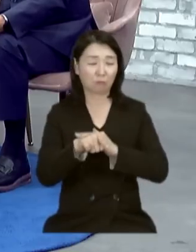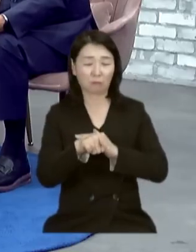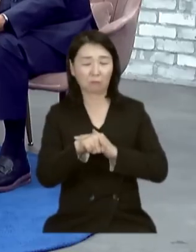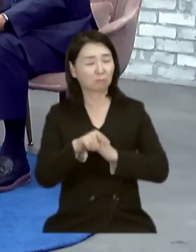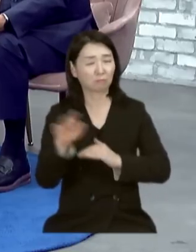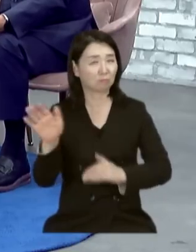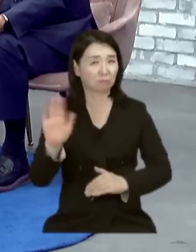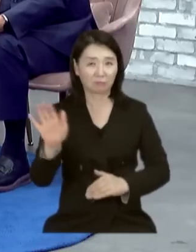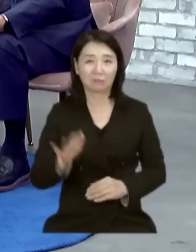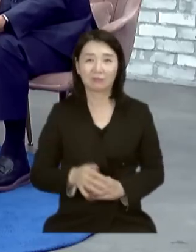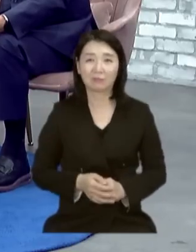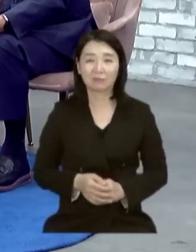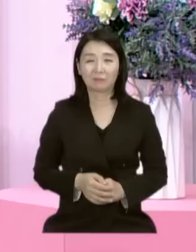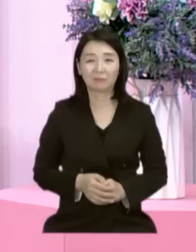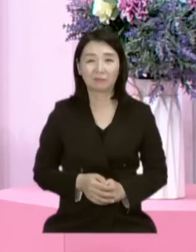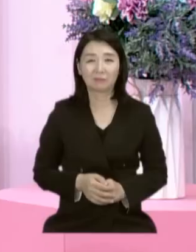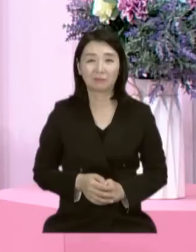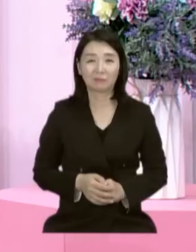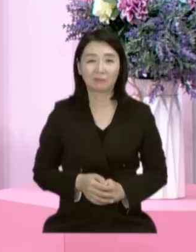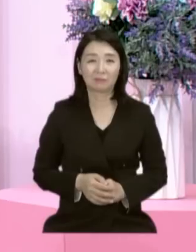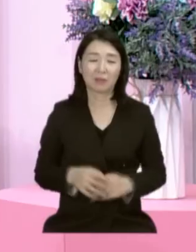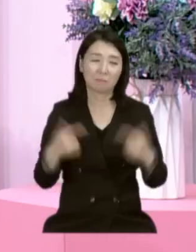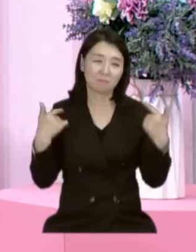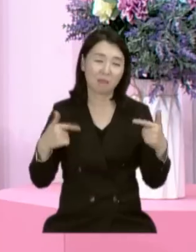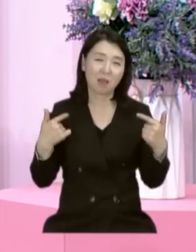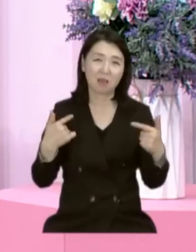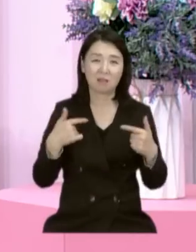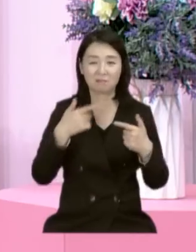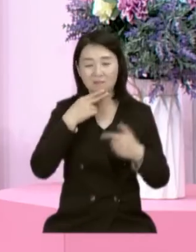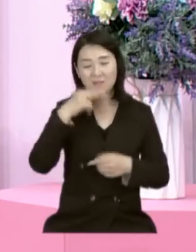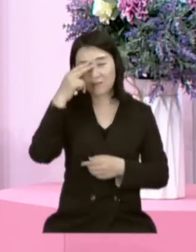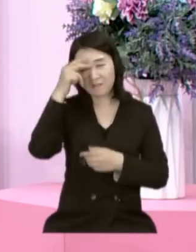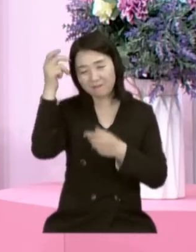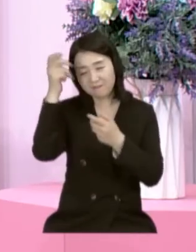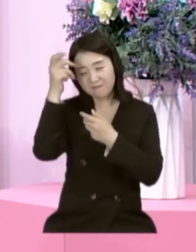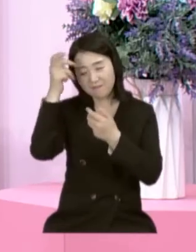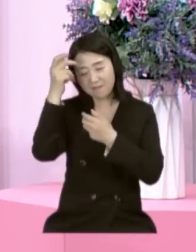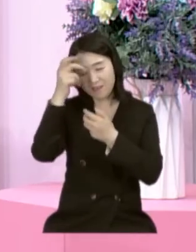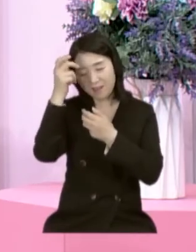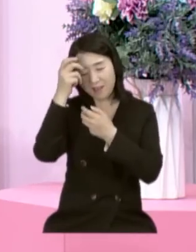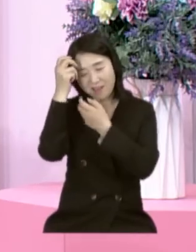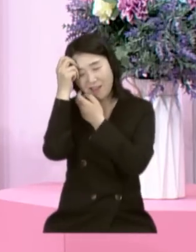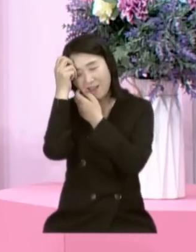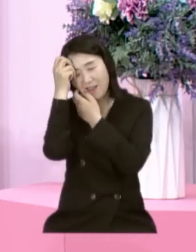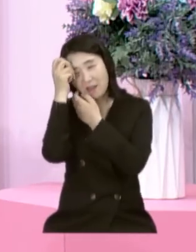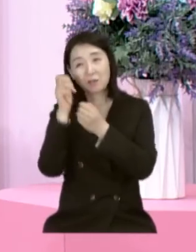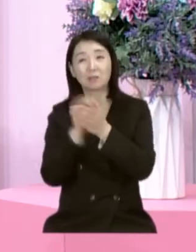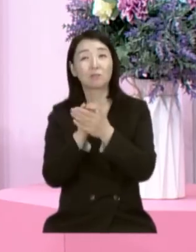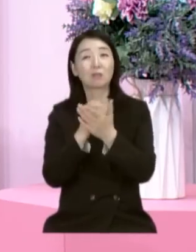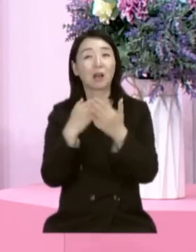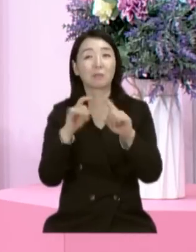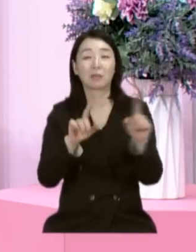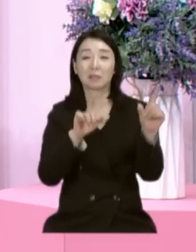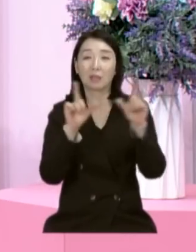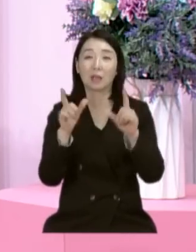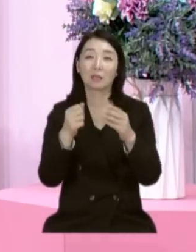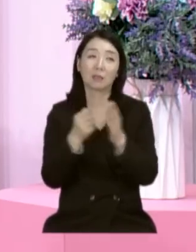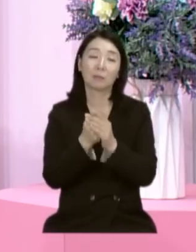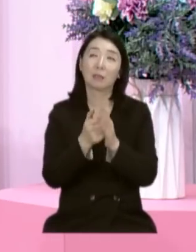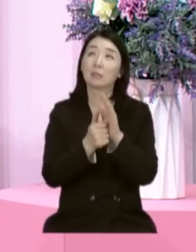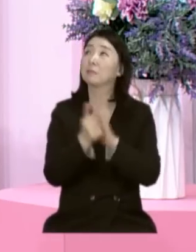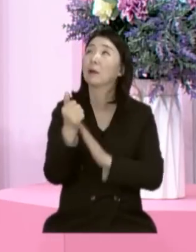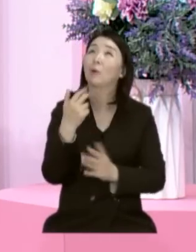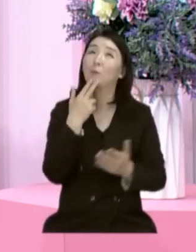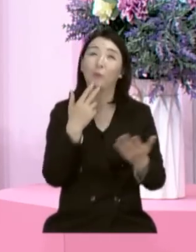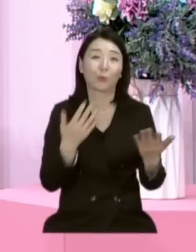성격도 아니고요. 네. 매일 뭐 술에 친구로 삼아서 이렇게 살다 보니까 희망 없는 삶이지